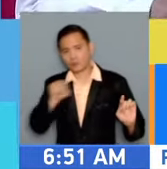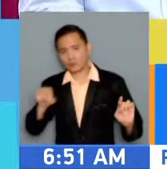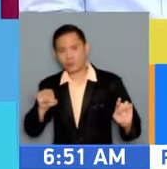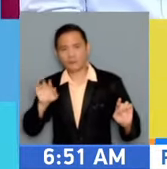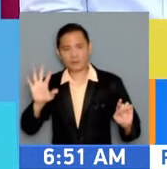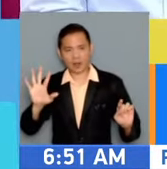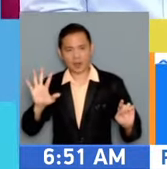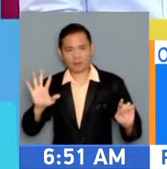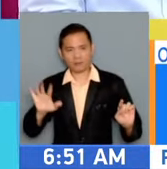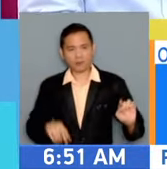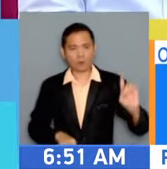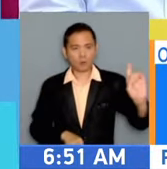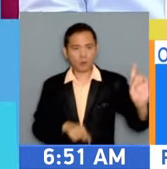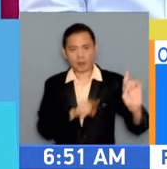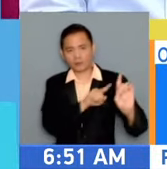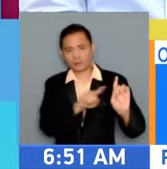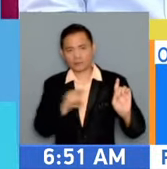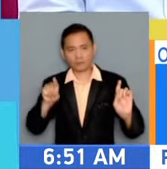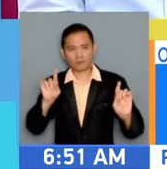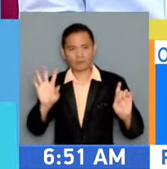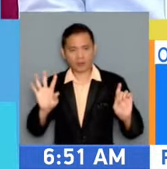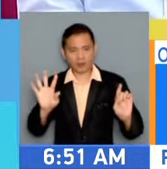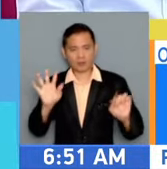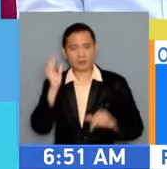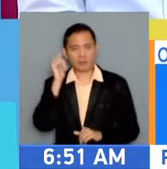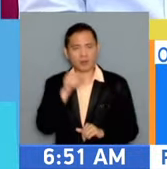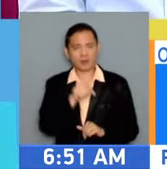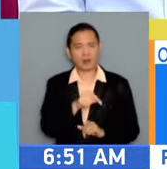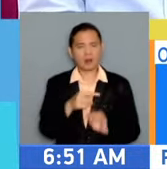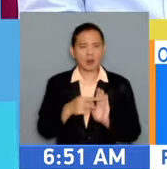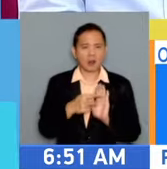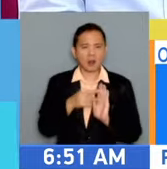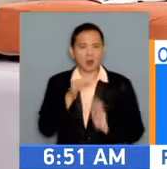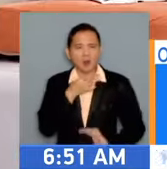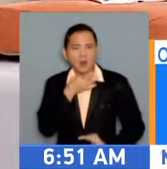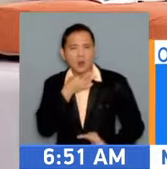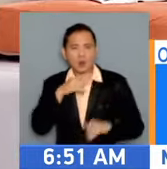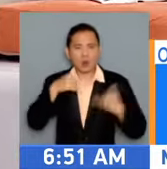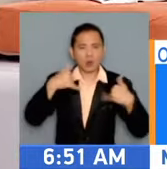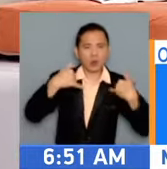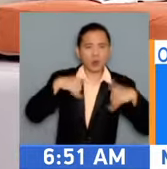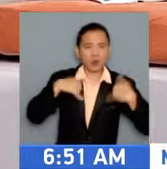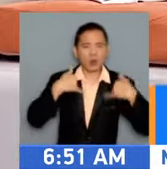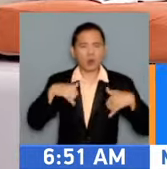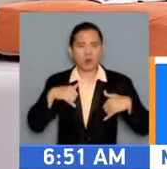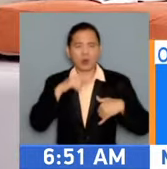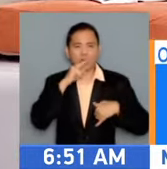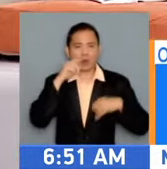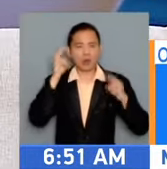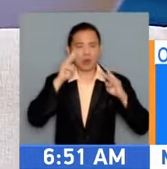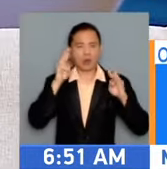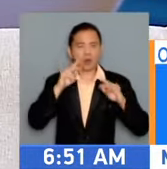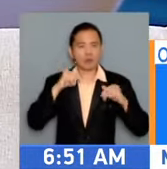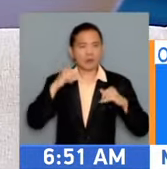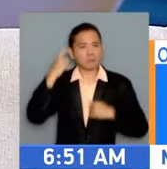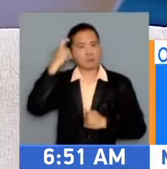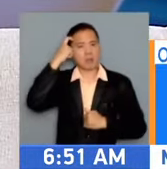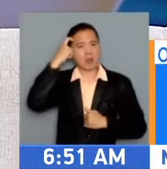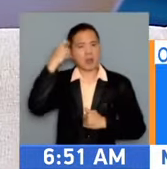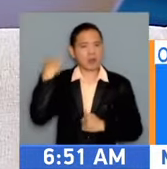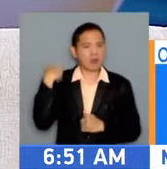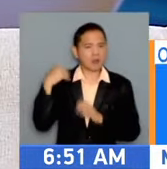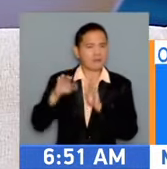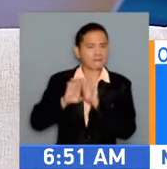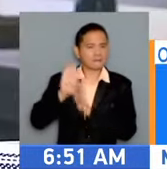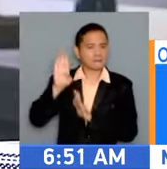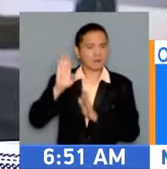na involves mga accident. Kasi 'yung mga malikot, curious, lahat wala naman silang ano nung masama ito, mga, di ba? Yung mga ganun eh, di ba? Walang muwang